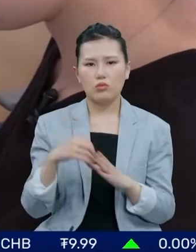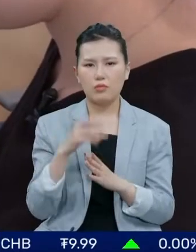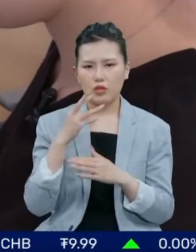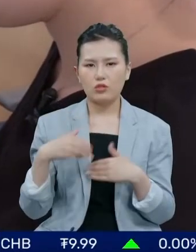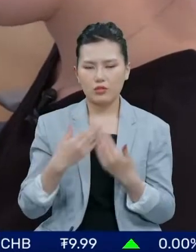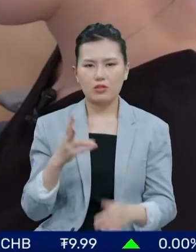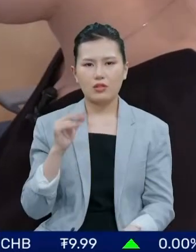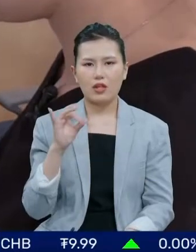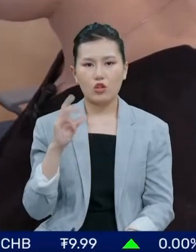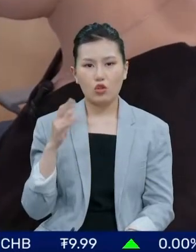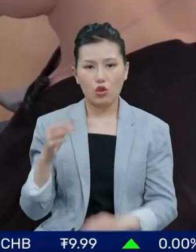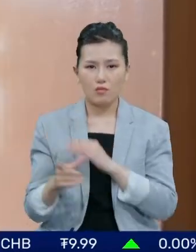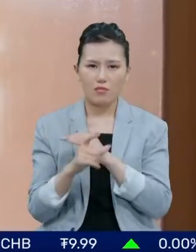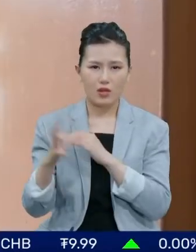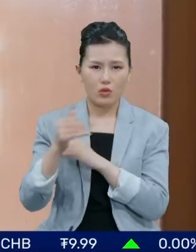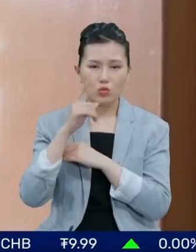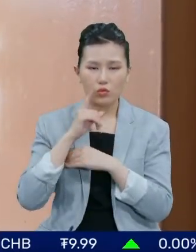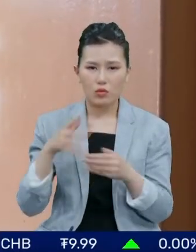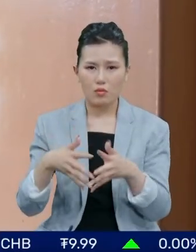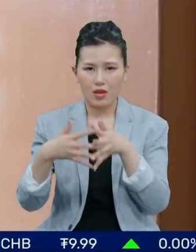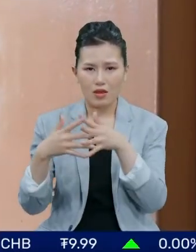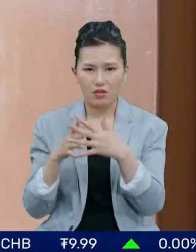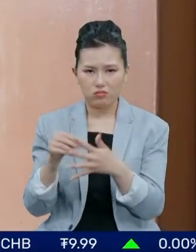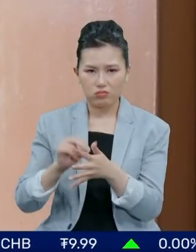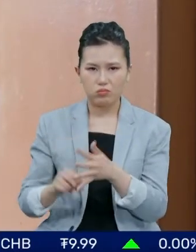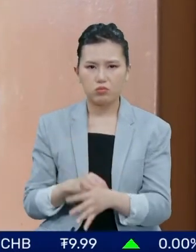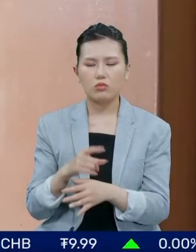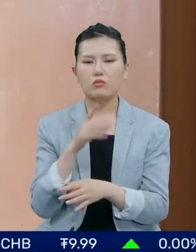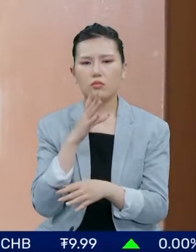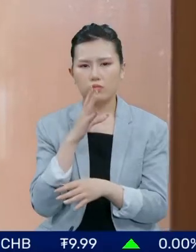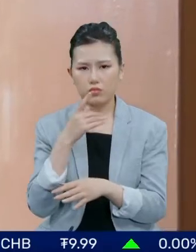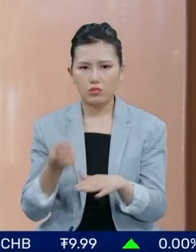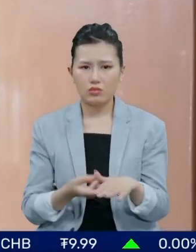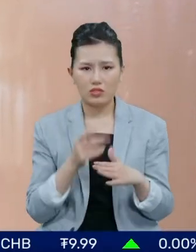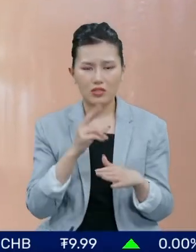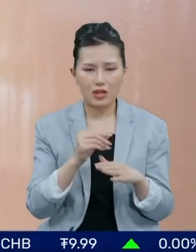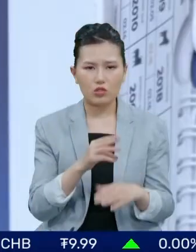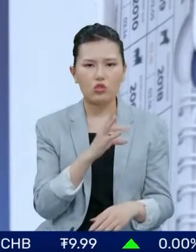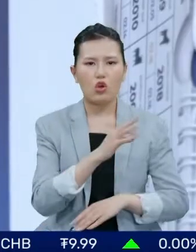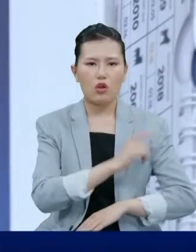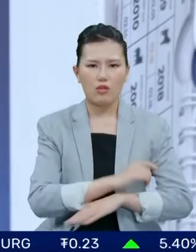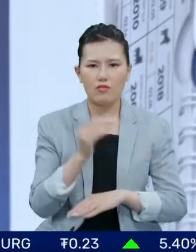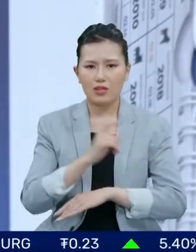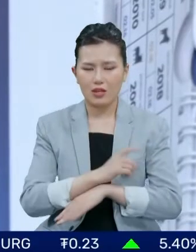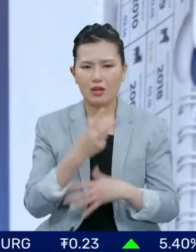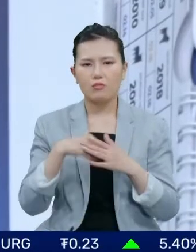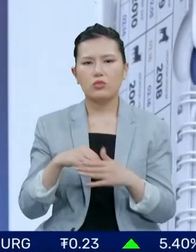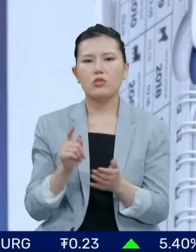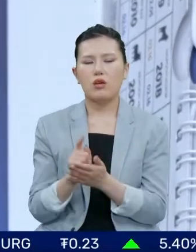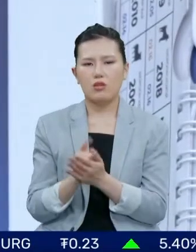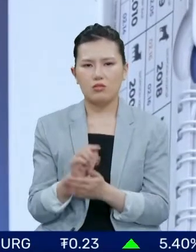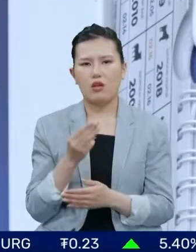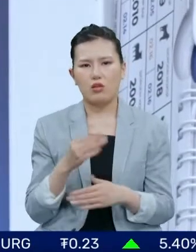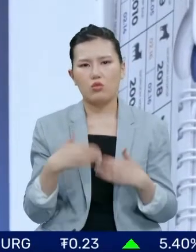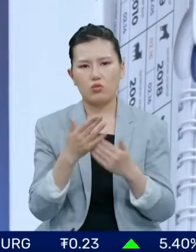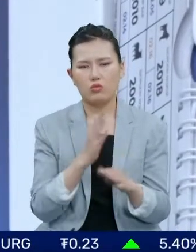Наран Солон архитектурч болох зорилготой. Энэ мэрэгжлийг эзэмшихийн тулд суур мэдлэг болох математик физикийн хичээлээр эсэлтийн ерхий шалгалтаа өгчээ. Хойлонд